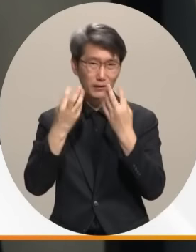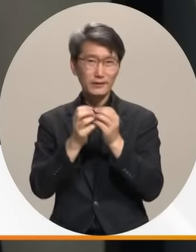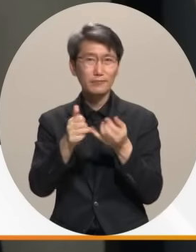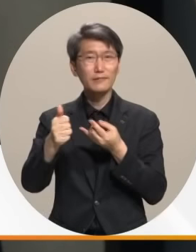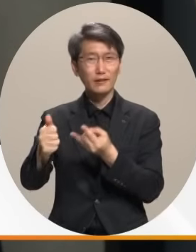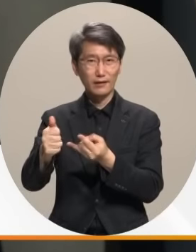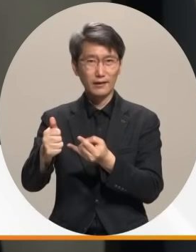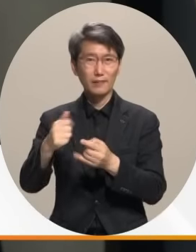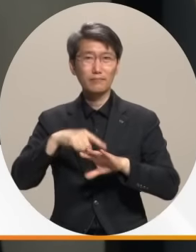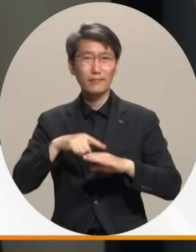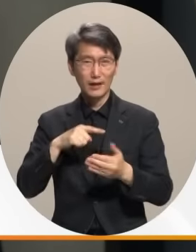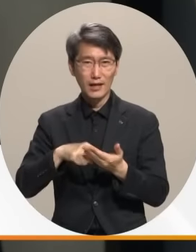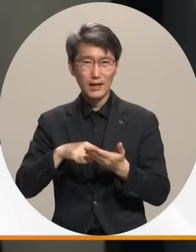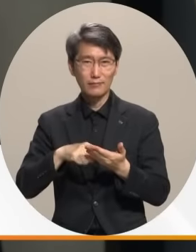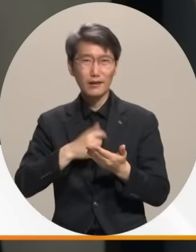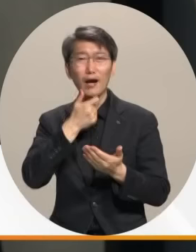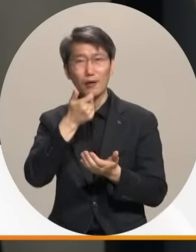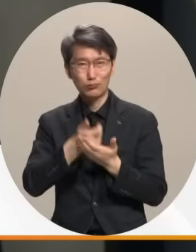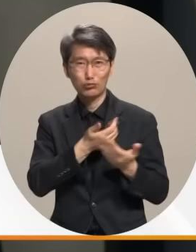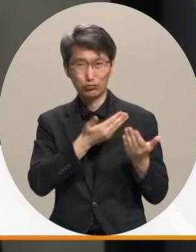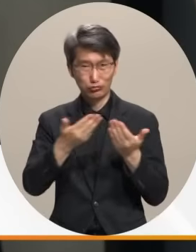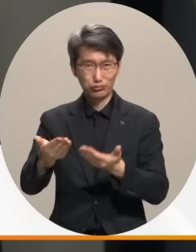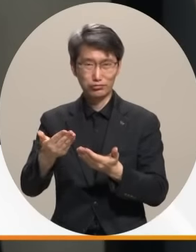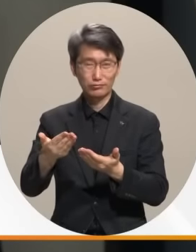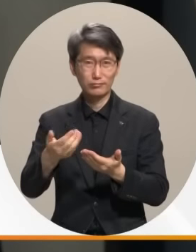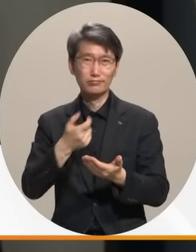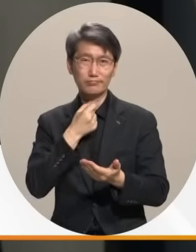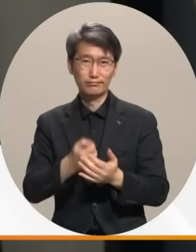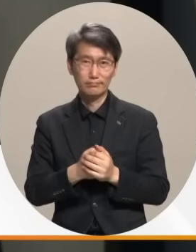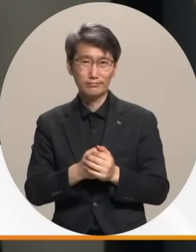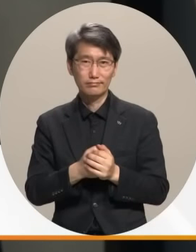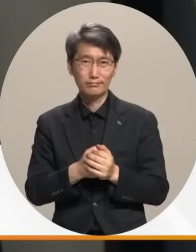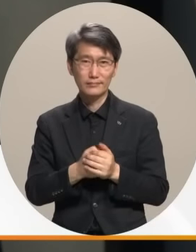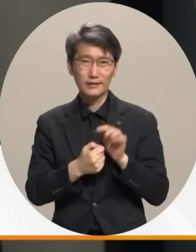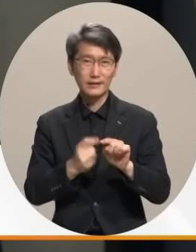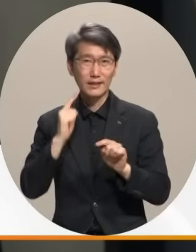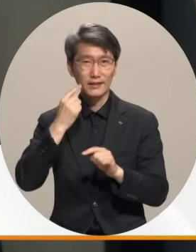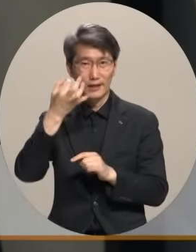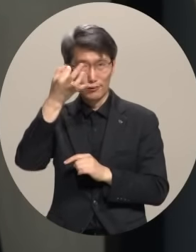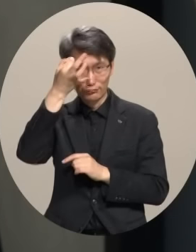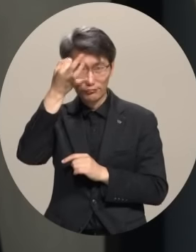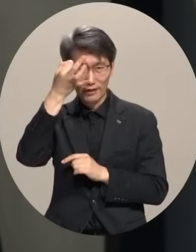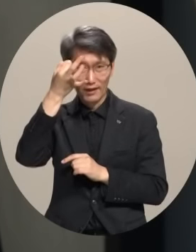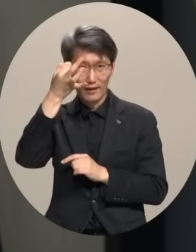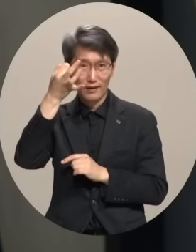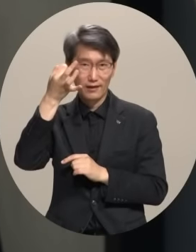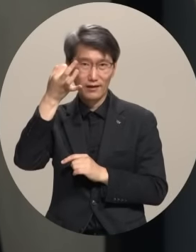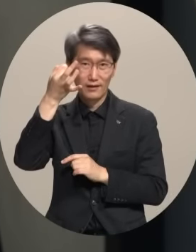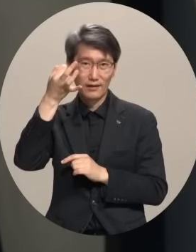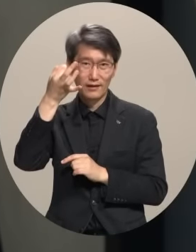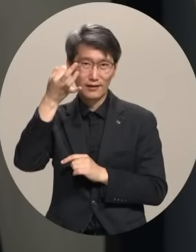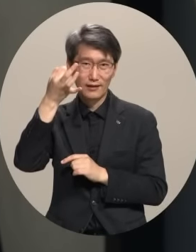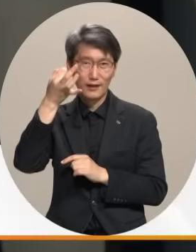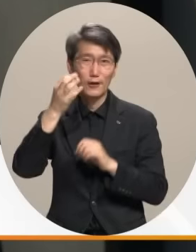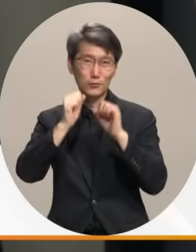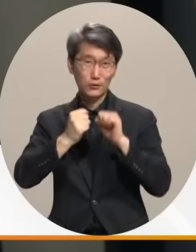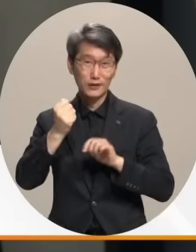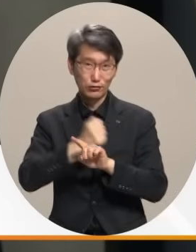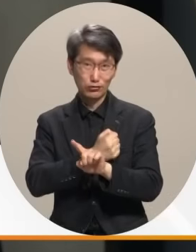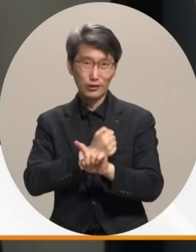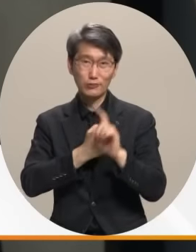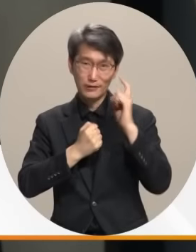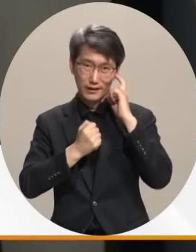분들께 마음을 울리는 무용수가 되고 싶어요 그게 예술의 예술이 존재하는